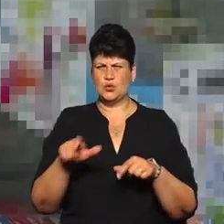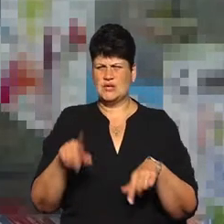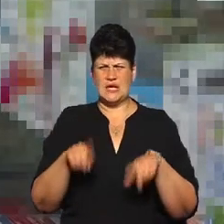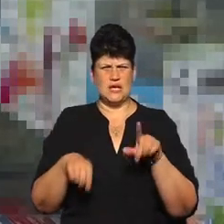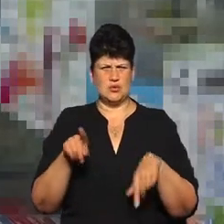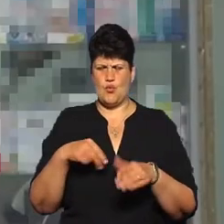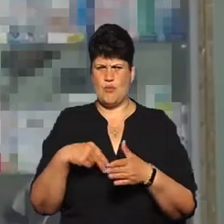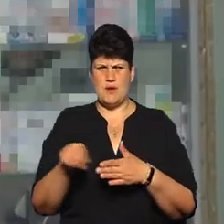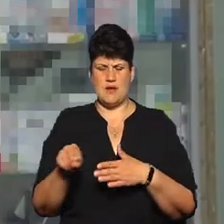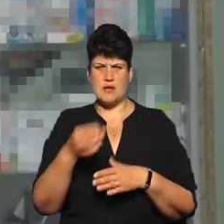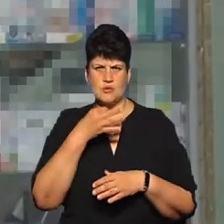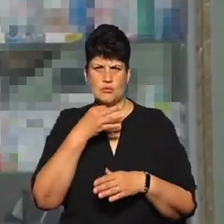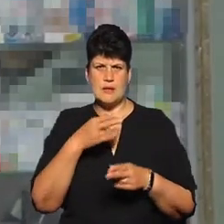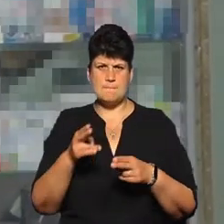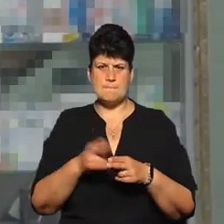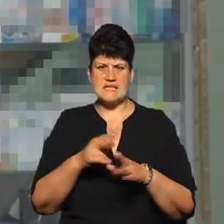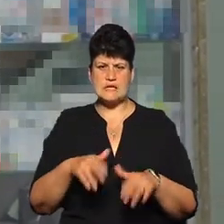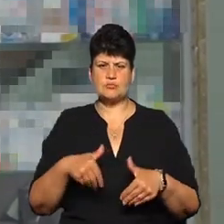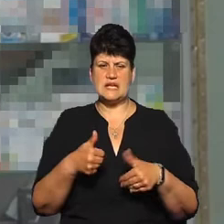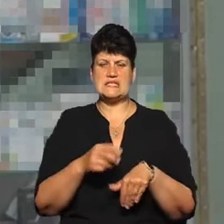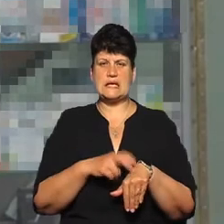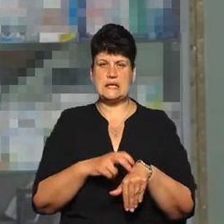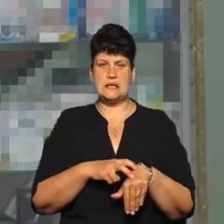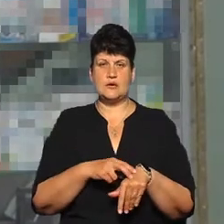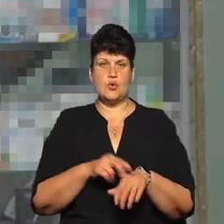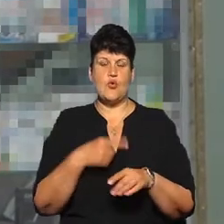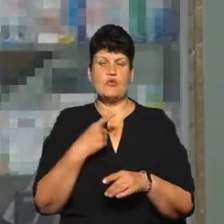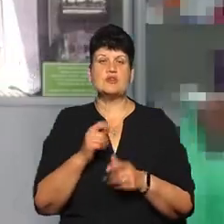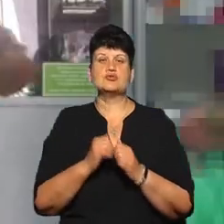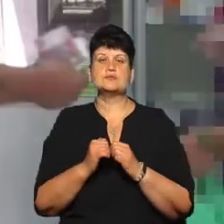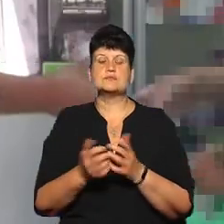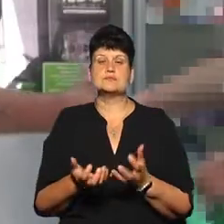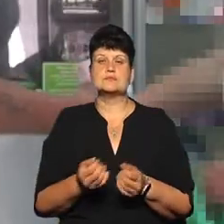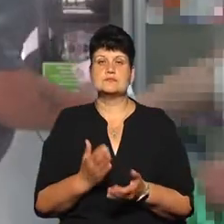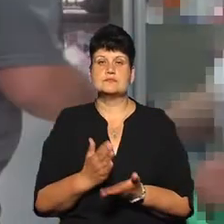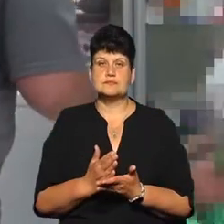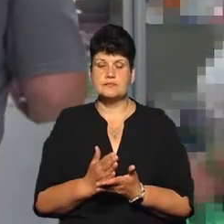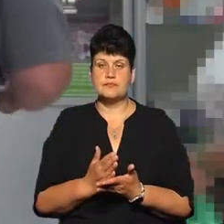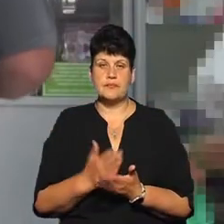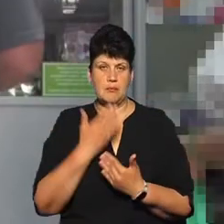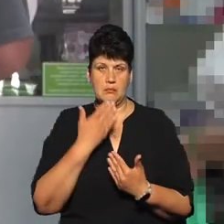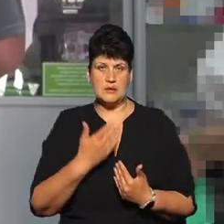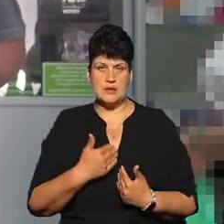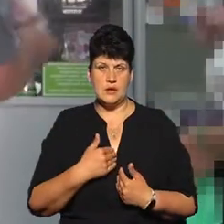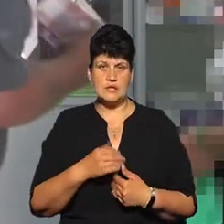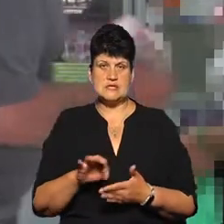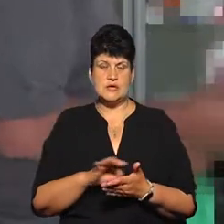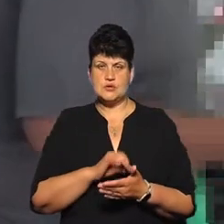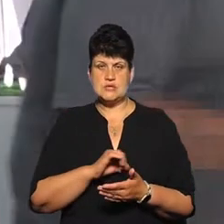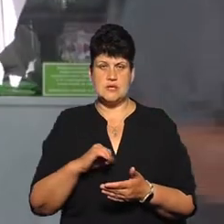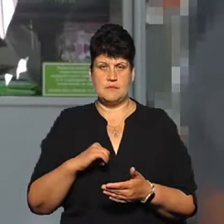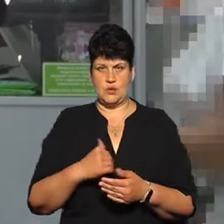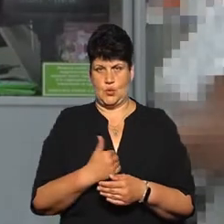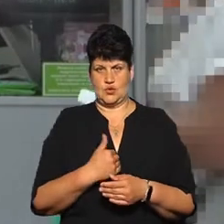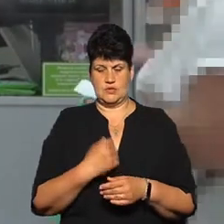рекомендації лікаря. Він розповів, які медпрепарати беруть найчастіше. Буває таке, що питають, зразу самі хочуть не знати, що це собі антибіотик. Ми